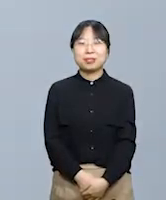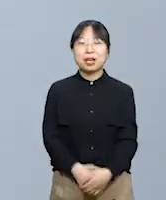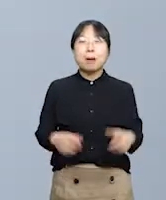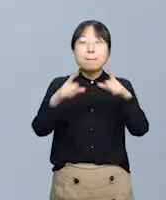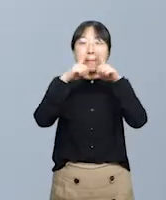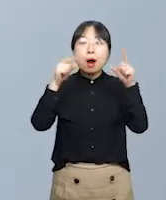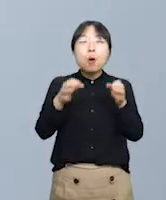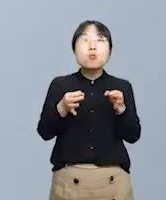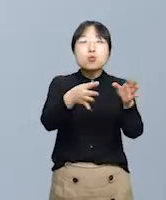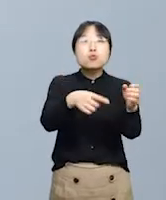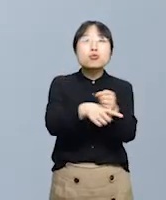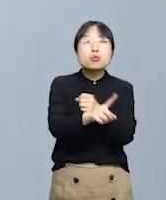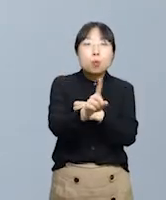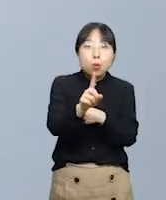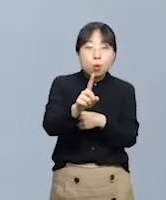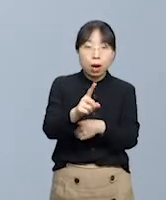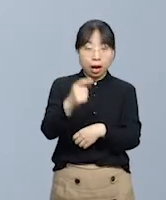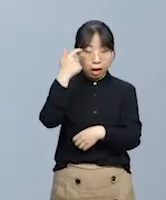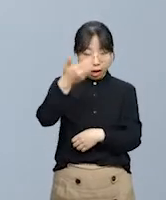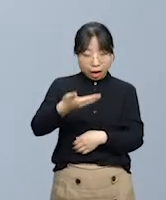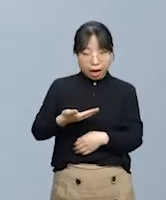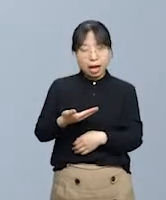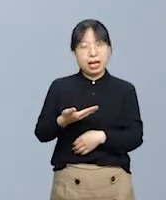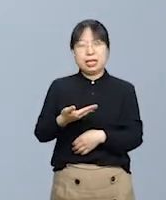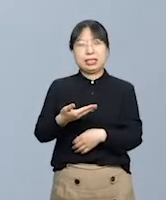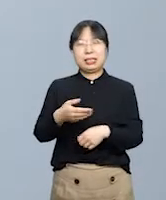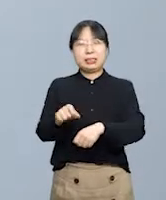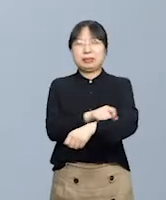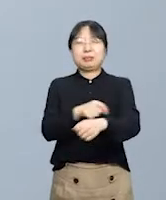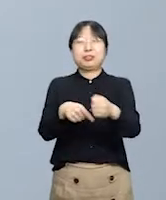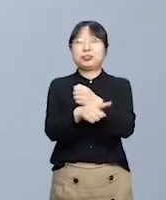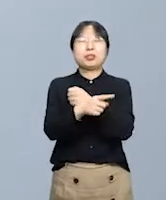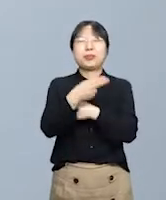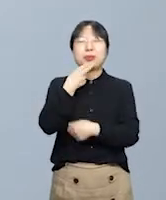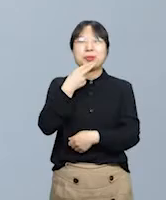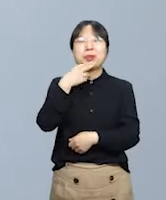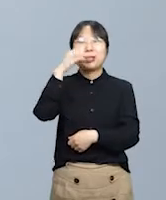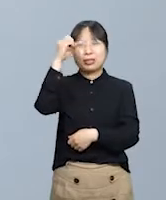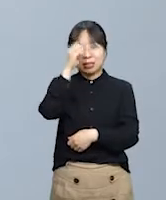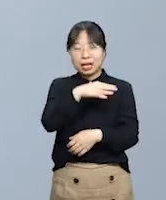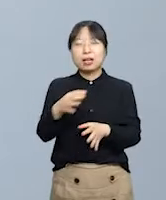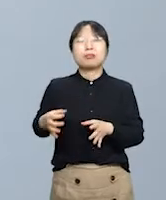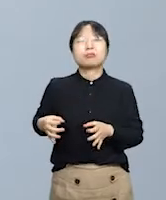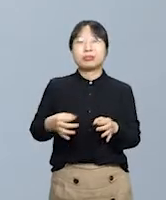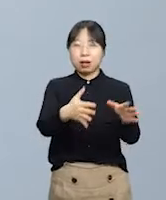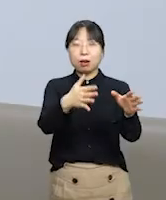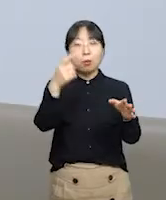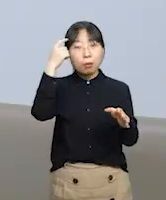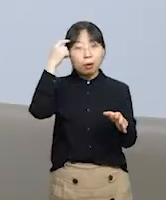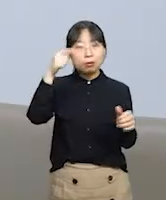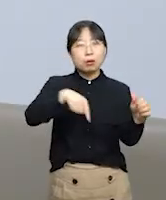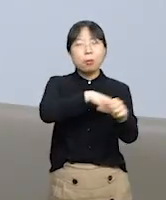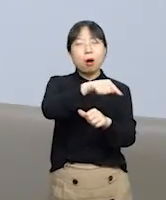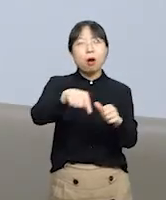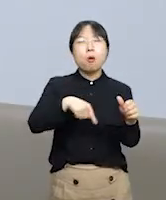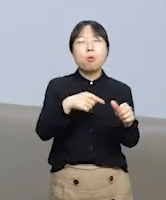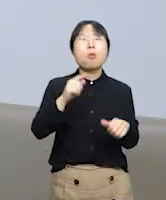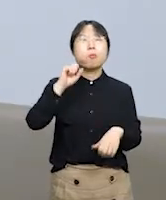아니요, 특별한 계기는 그런 건 없었고요. 지금 말씀하신 대로 취약계층인데